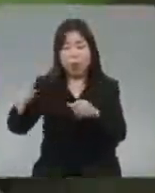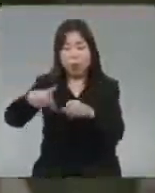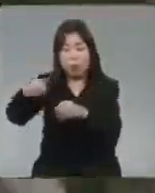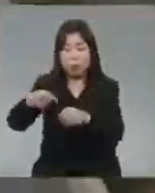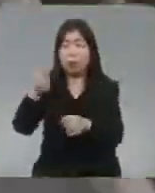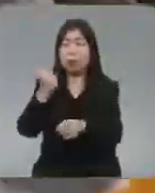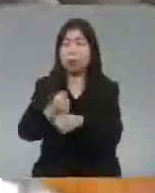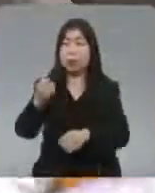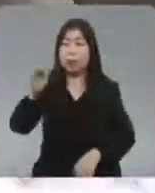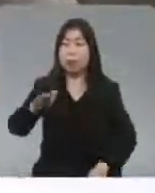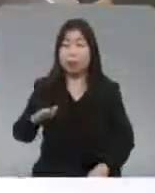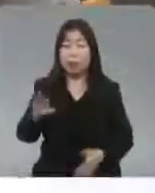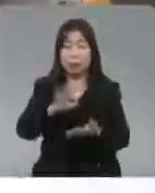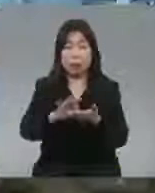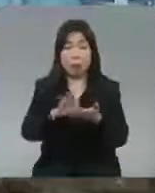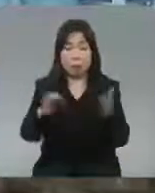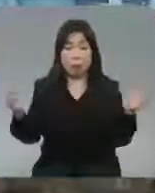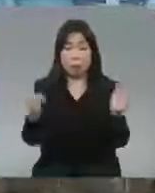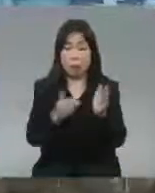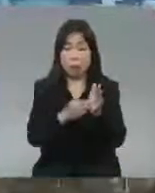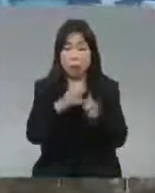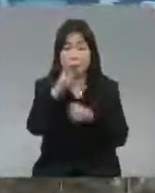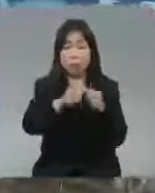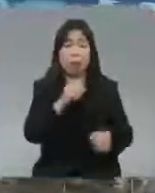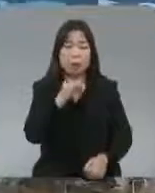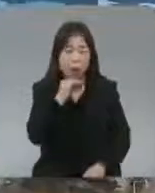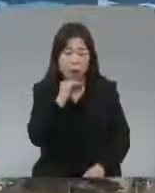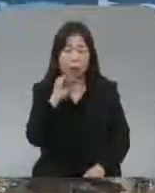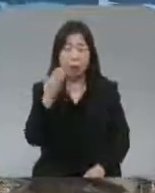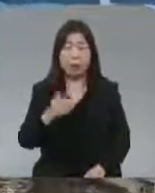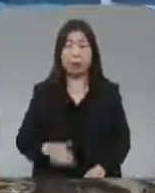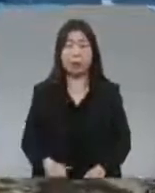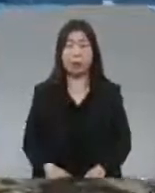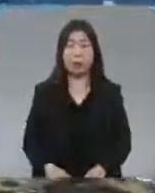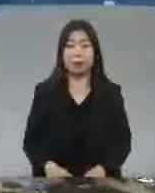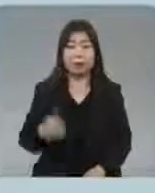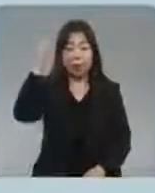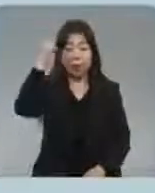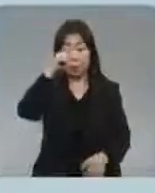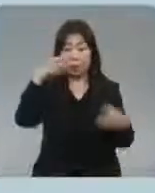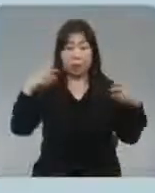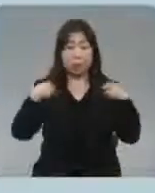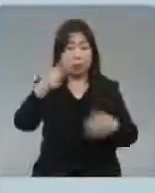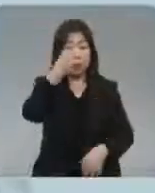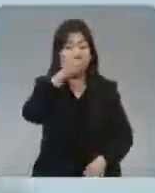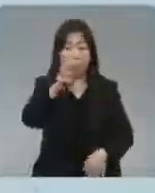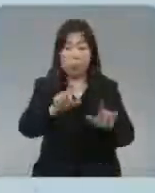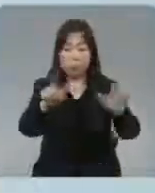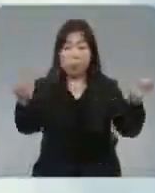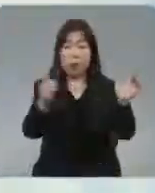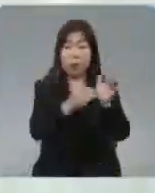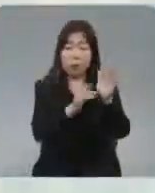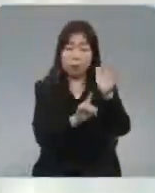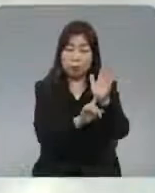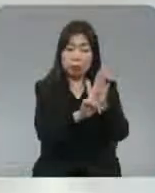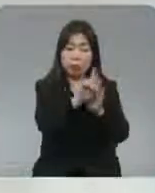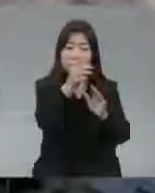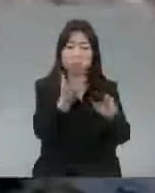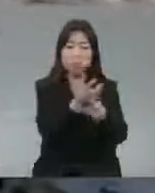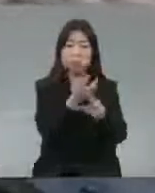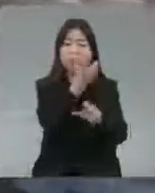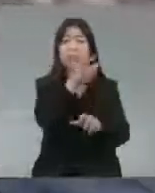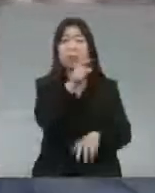devrait avoir d'énormes conséquences sur l'économie sud coréenne notamment pour la sidérurgie qui est l'industrie la plus polluante du pays et qui pèse